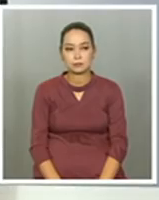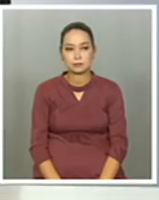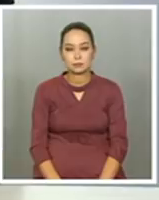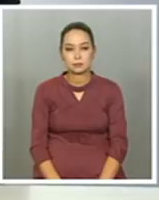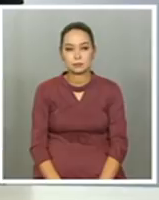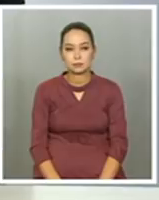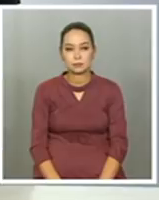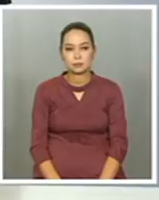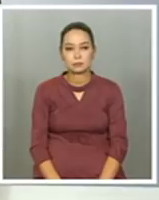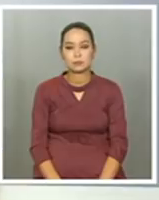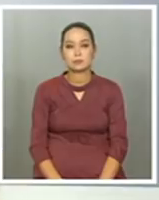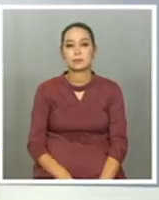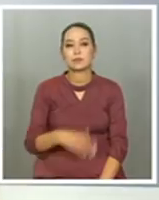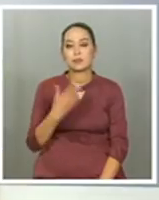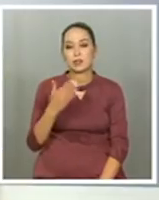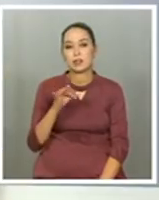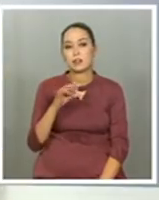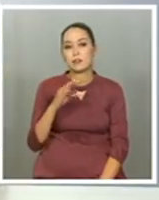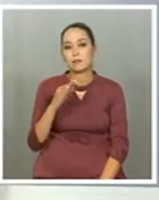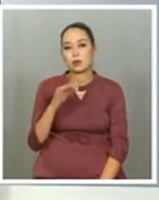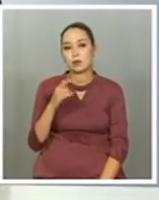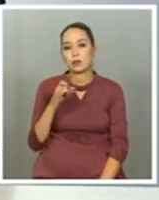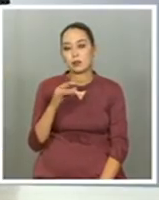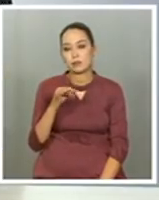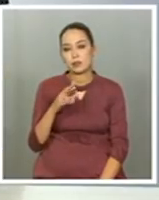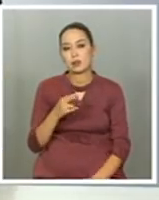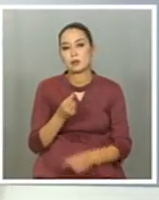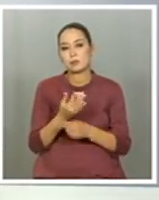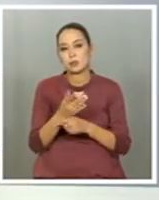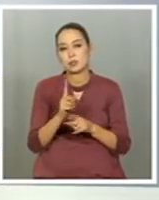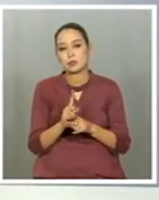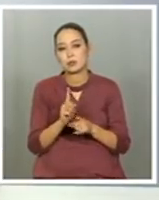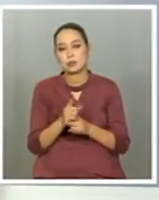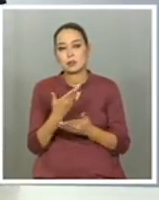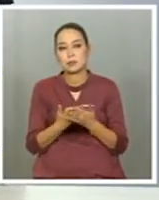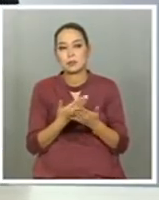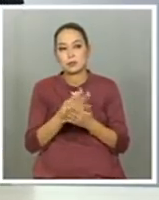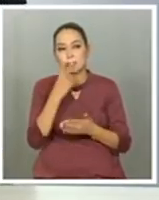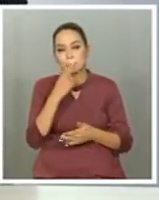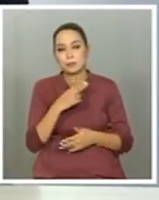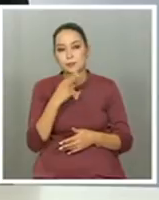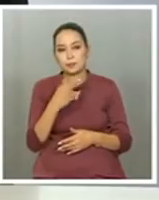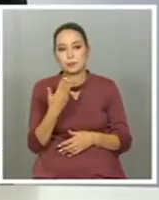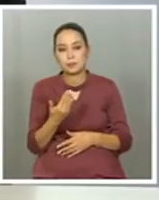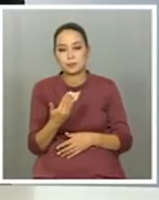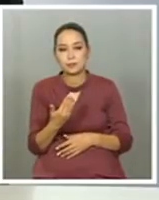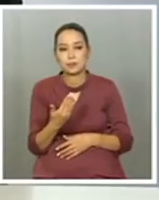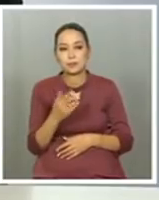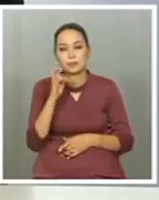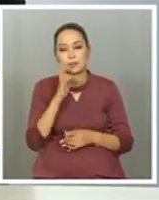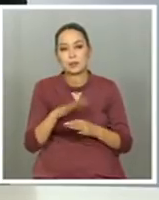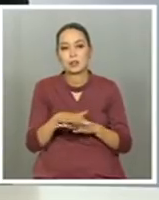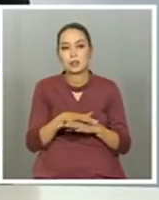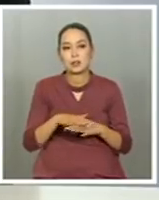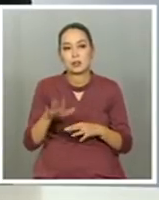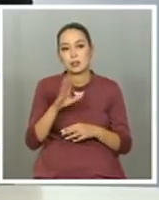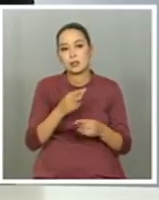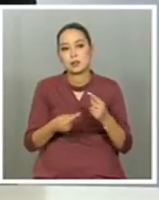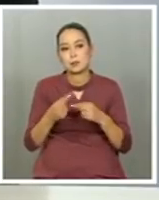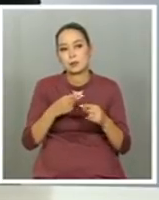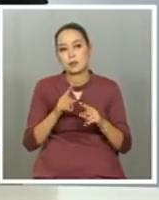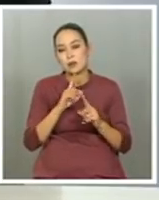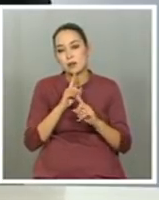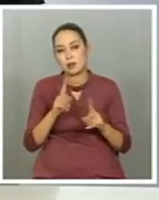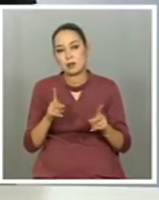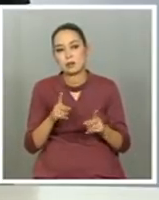Енді сіздерге инфографиканың бір мысалын келтірейін. Бұл шығармашылық жұмыс болғандықтан сіздердің жобаларыңыз бір-бірінен айырмашылық жасауы